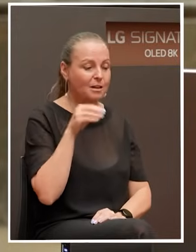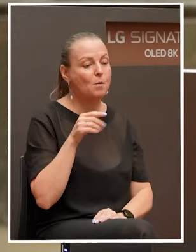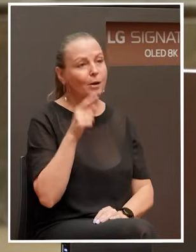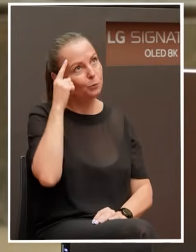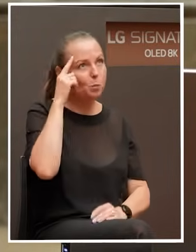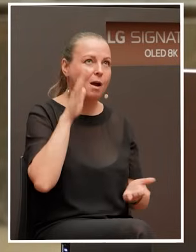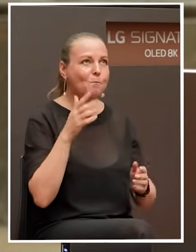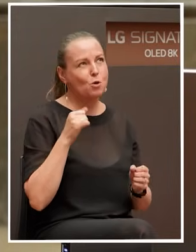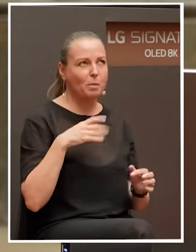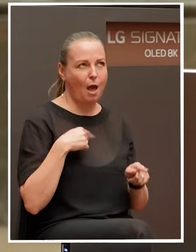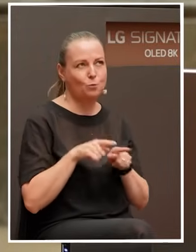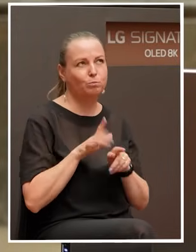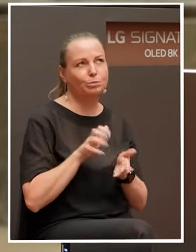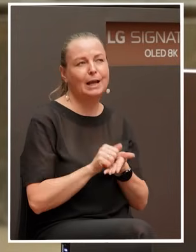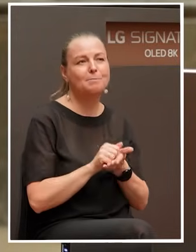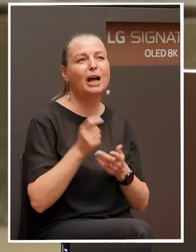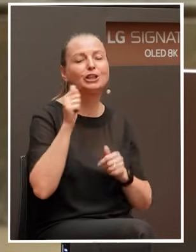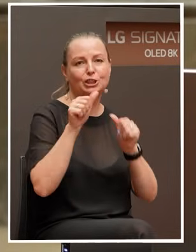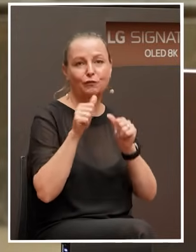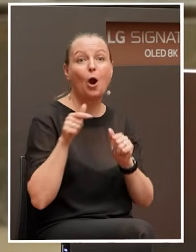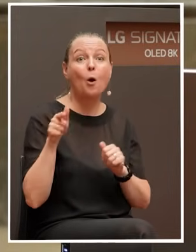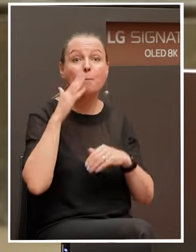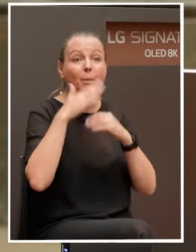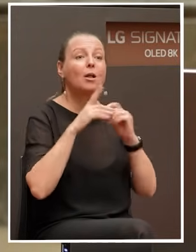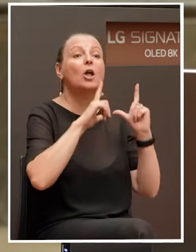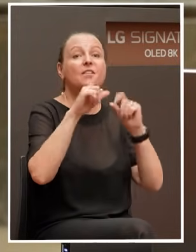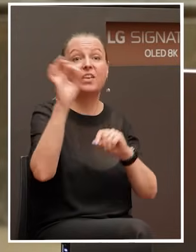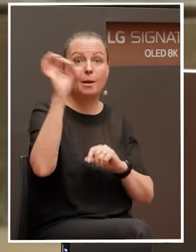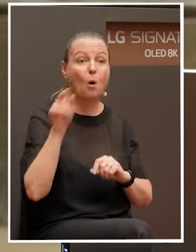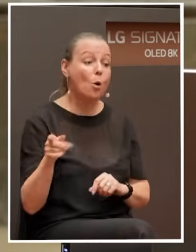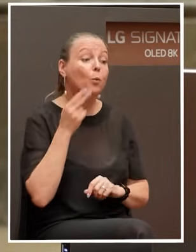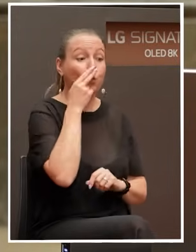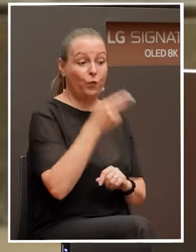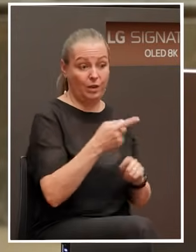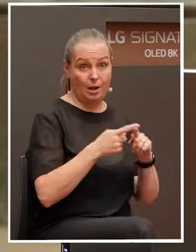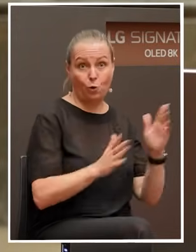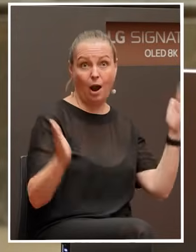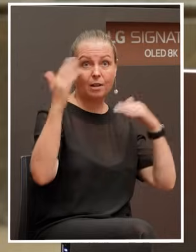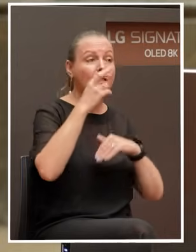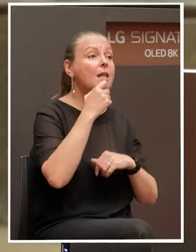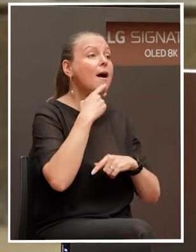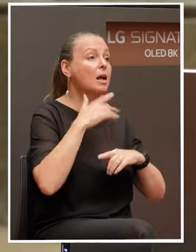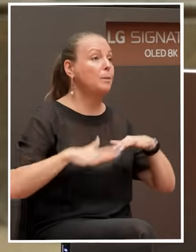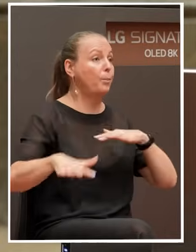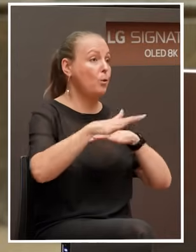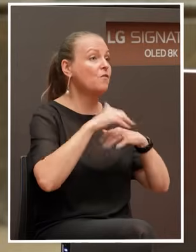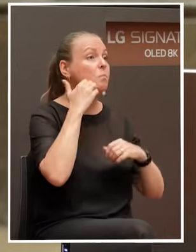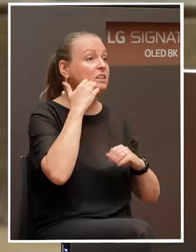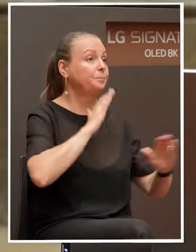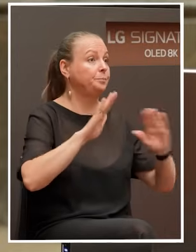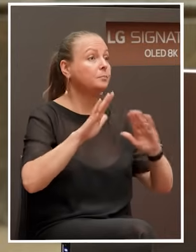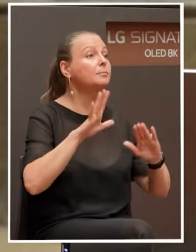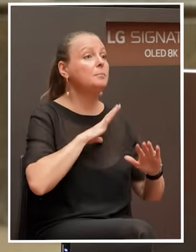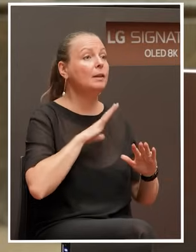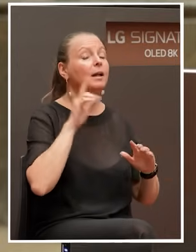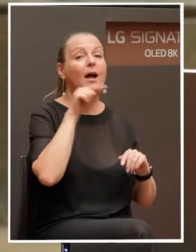ли ему живописью, собственно, перед самым отъездом в Германию, видит, очевидно, эту вещь здесь, на Красной площади, потому что в Москве выставка была развернута